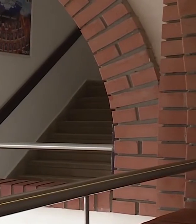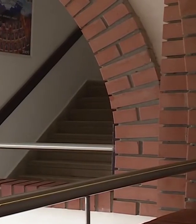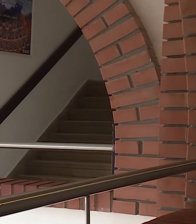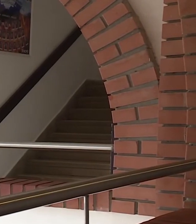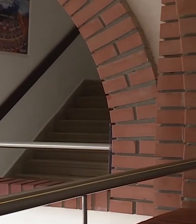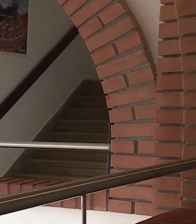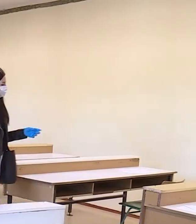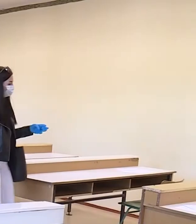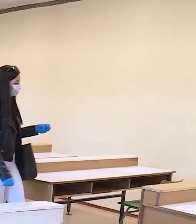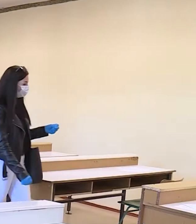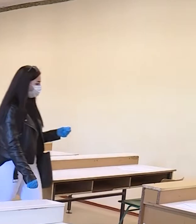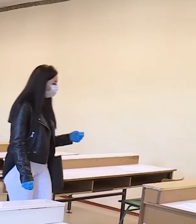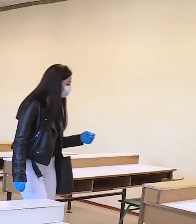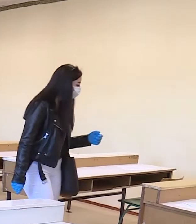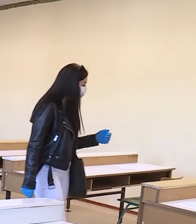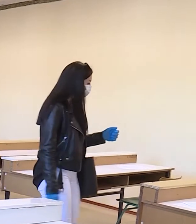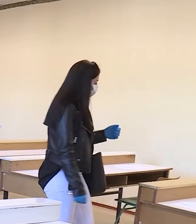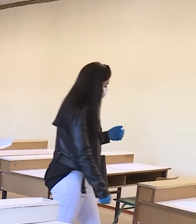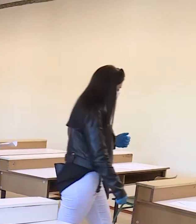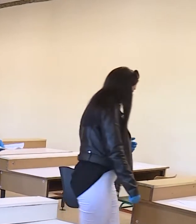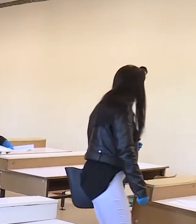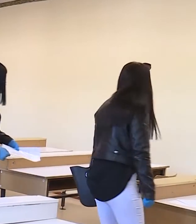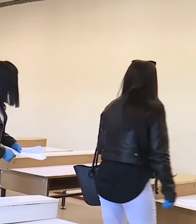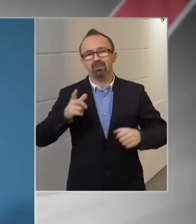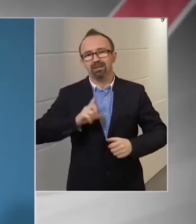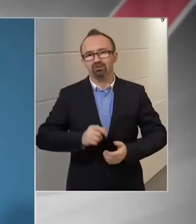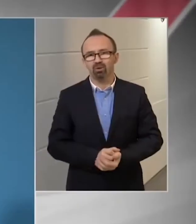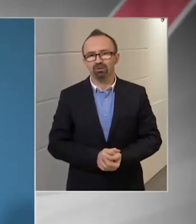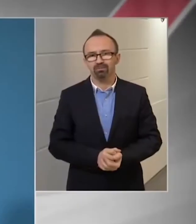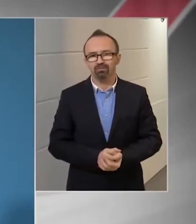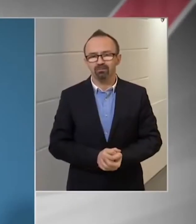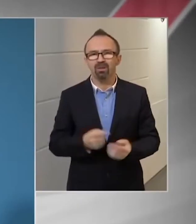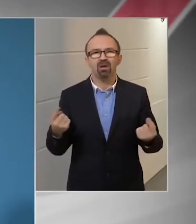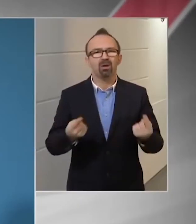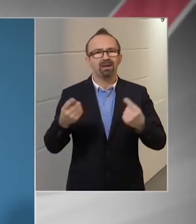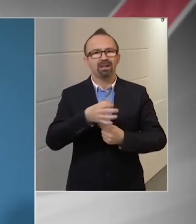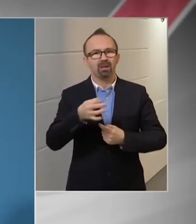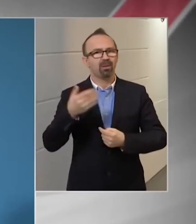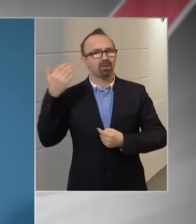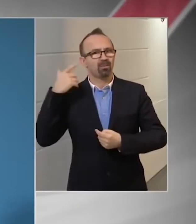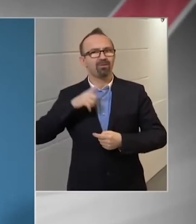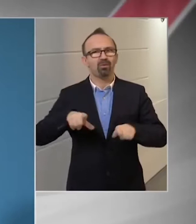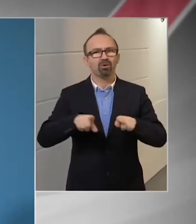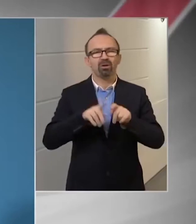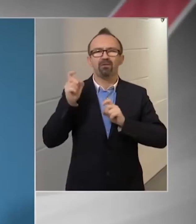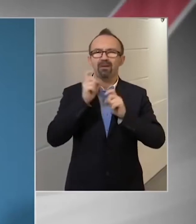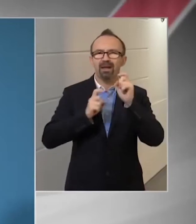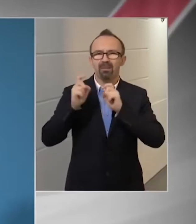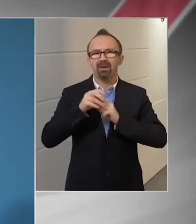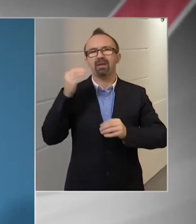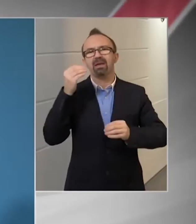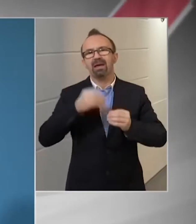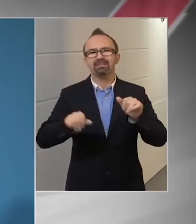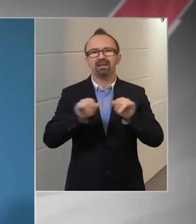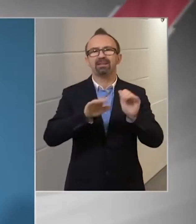intézményekbe. Maruzsa Zoltán az érettségiről is beszélt. A médiában az elmúlt napokban megjelentek olyan vélemények, hogy emiatt